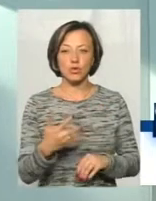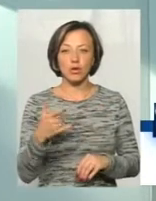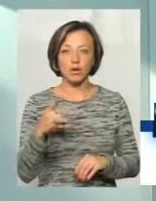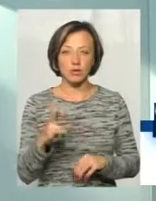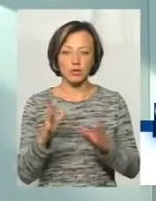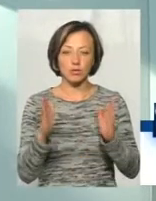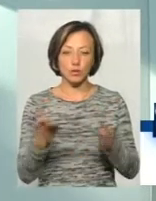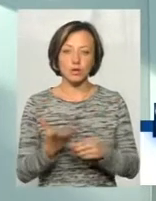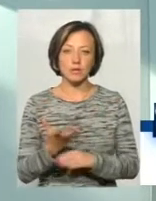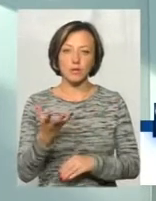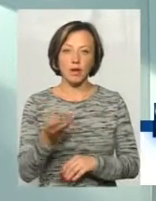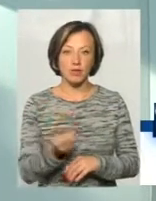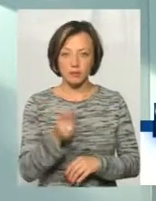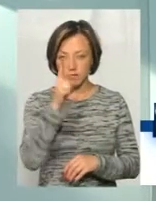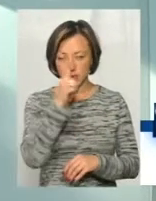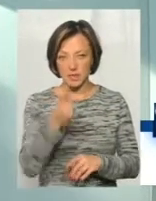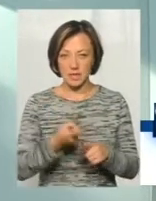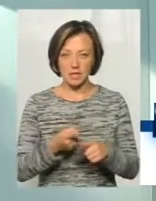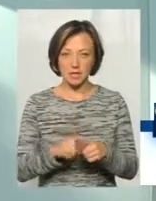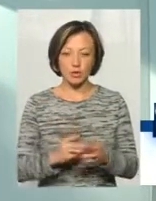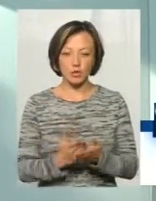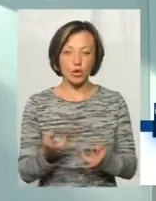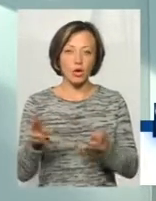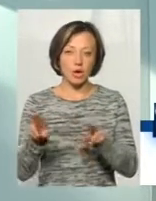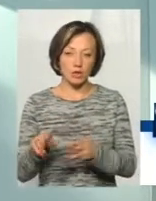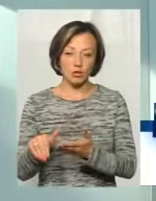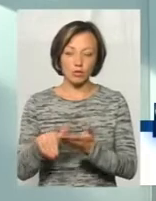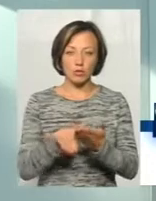вони будуть сплачувати місяць за ці послуги. Решта